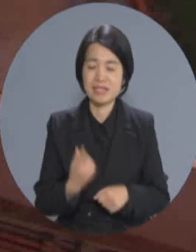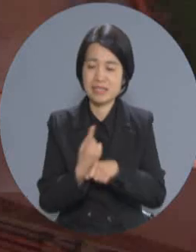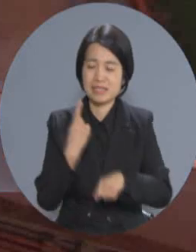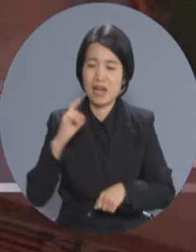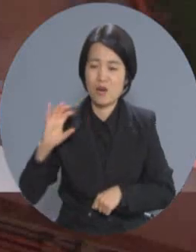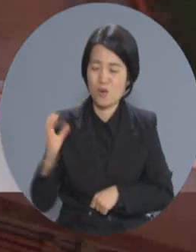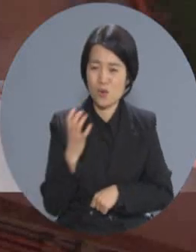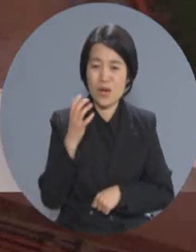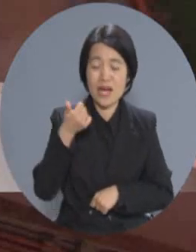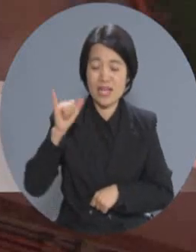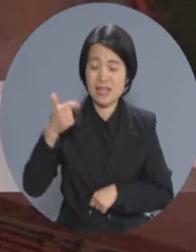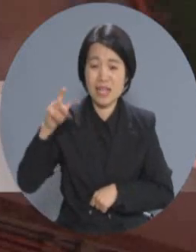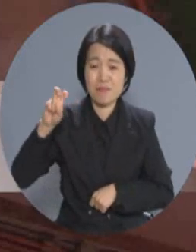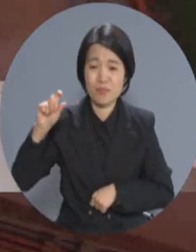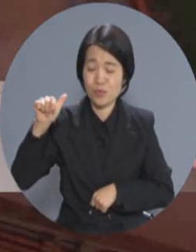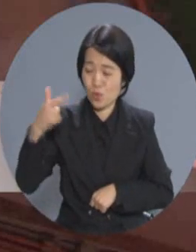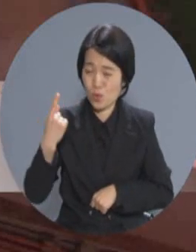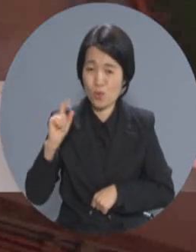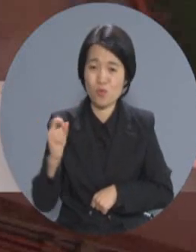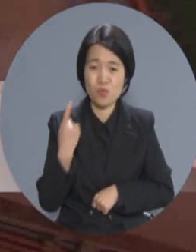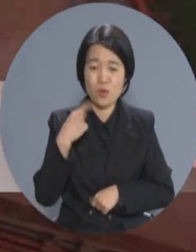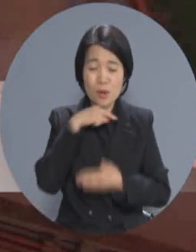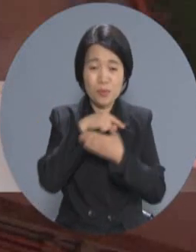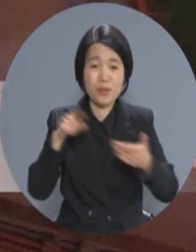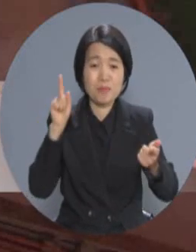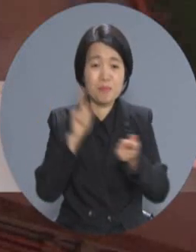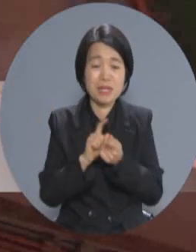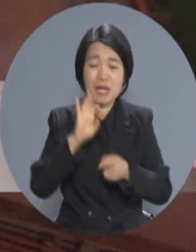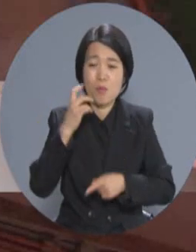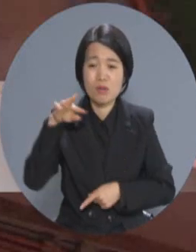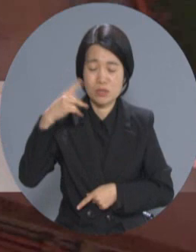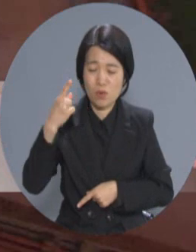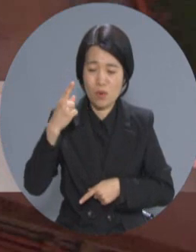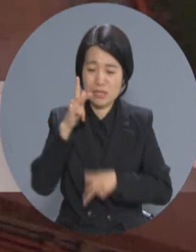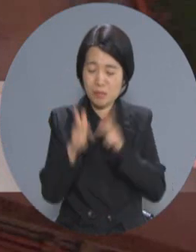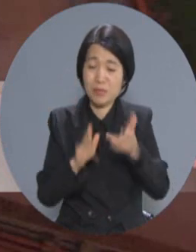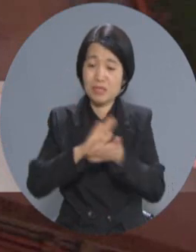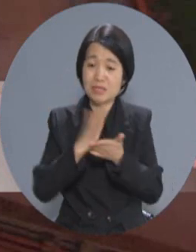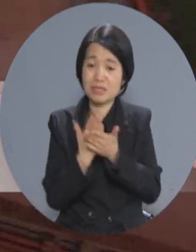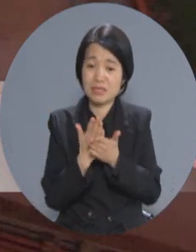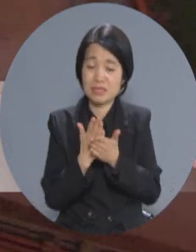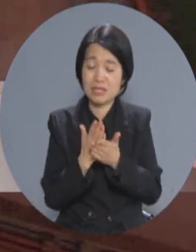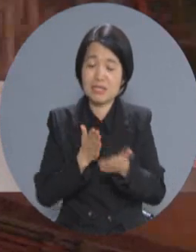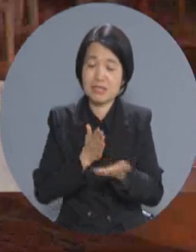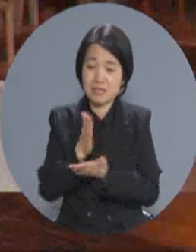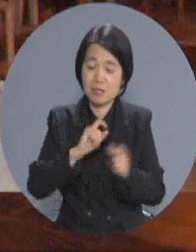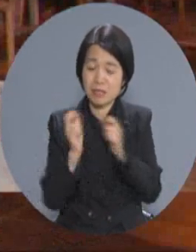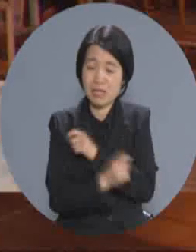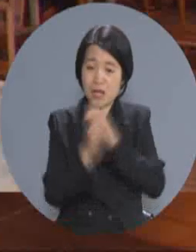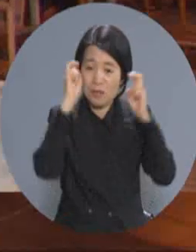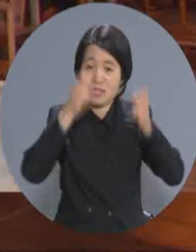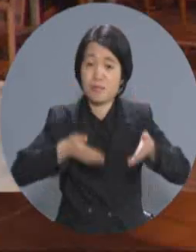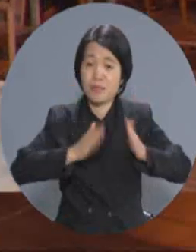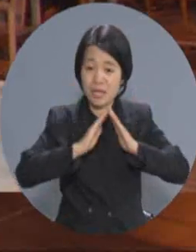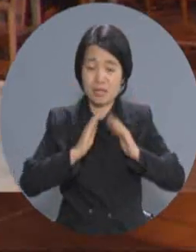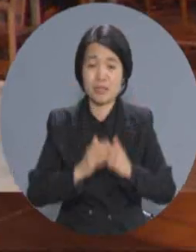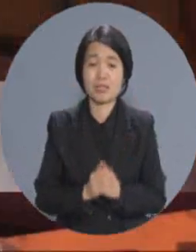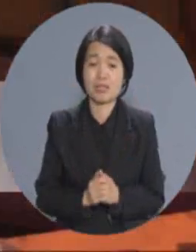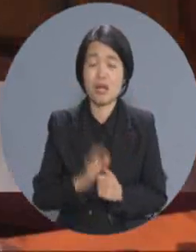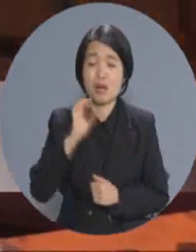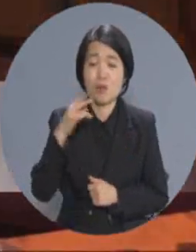지난해 태풍 흰나노로 큰 피해를 입었던 포스코가 제철소 정비를 전담하는 자회사 설립을 추진합니다